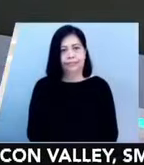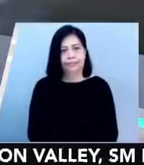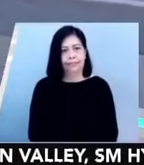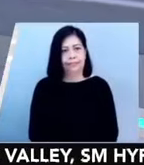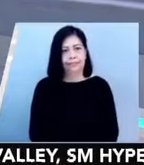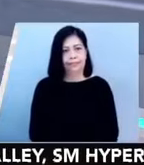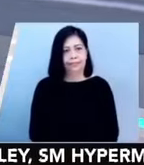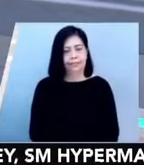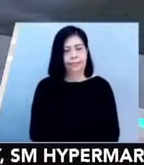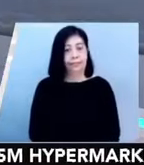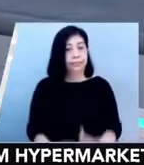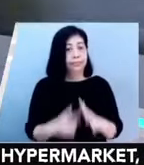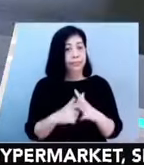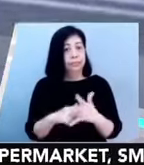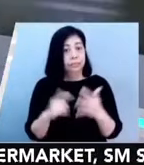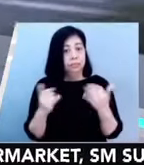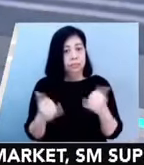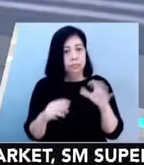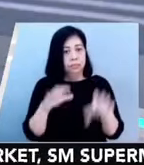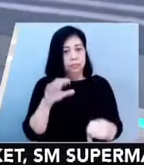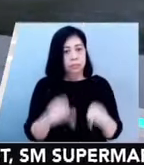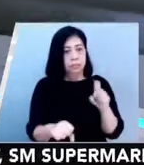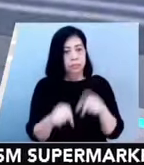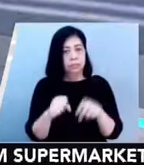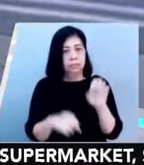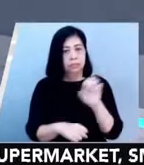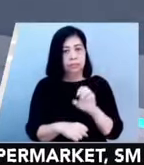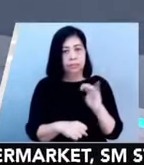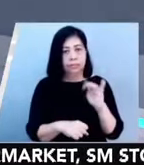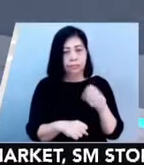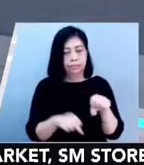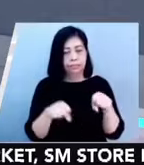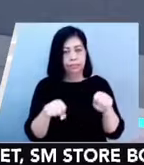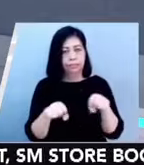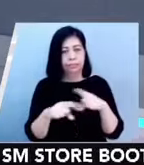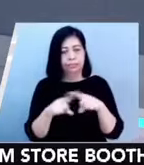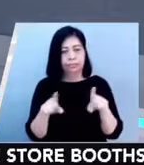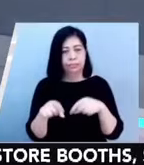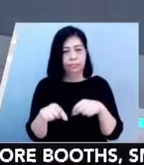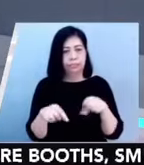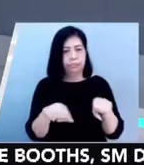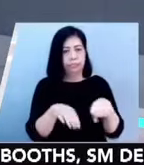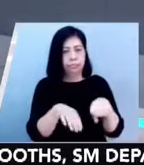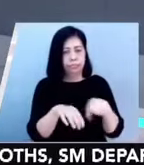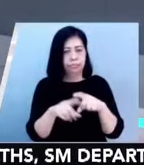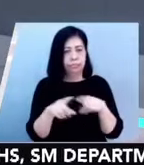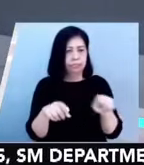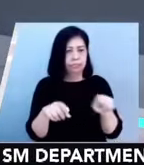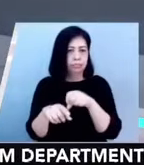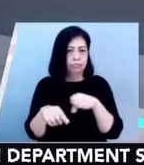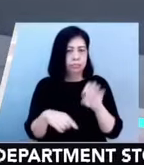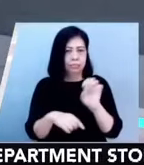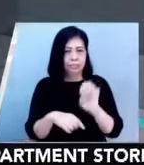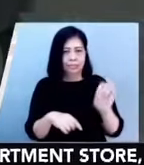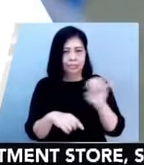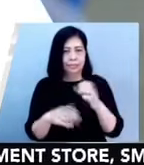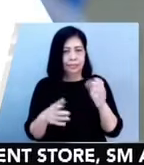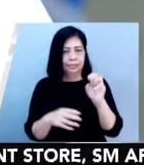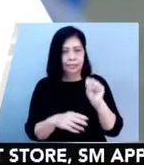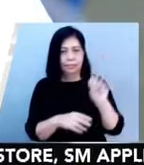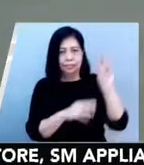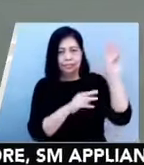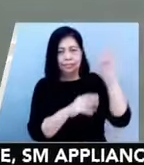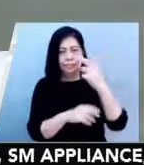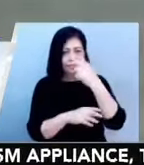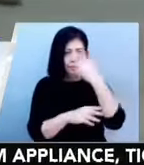sinimulan na ngayong araw ang panghuhuli sa mga e-bike tricycle at pedicab na dumaraan sa National highway sa San Mateo Rizal Aling sunod yyan